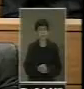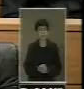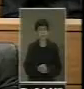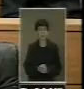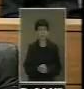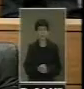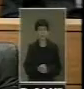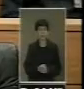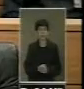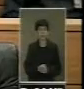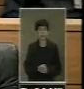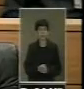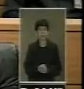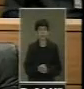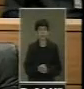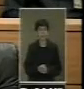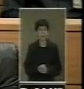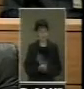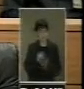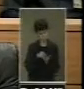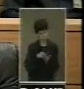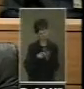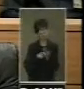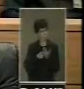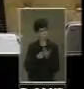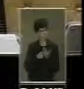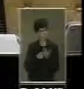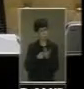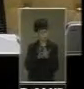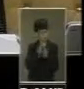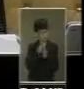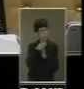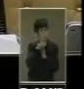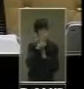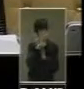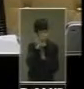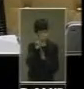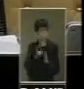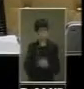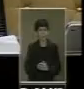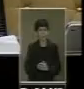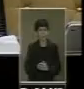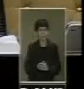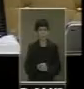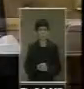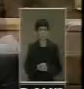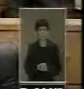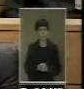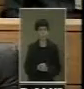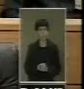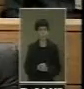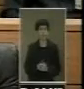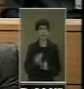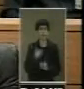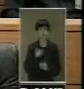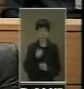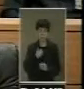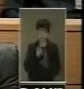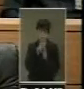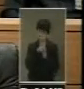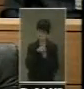20นาทีนะครับท่านครับ เห็นเจ้าหน้าที่เขียนวันนี้นะครับว่า11นาทีนะครับ ไม่ใช่ไหมครับเพราะว่าทุกคนได้20น